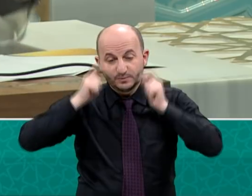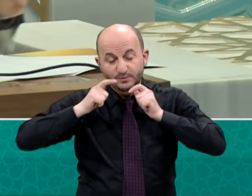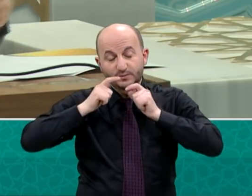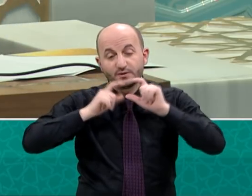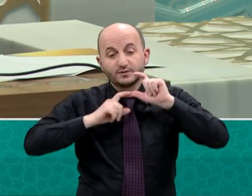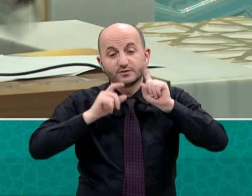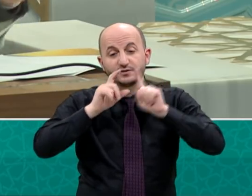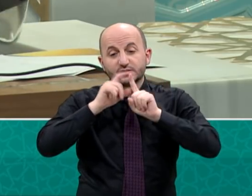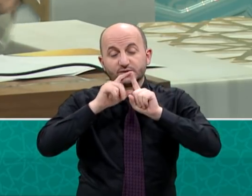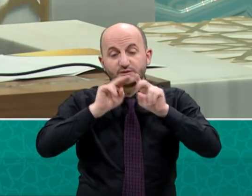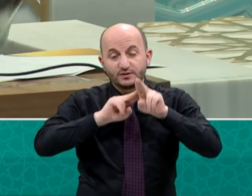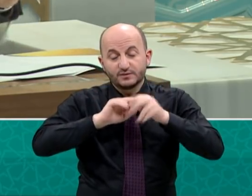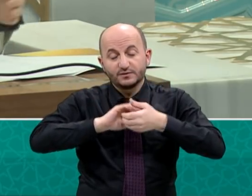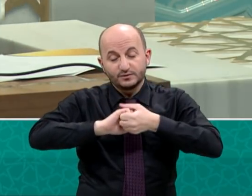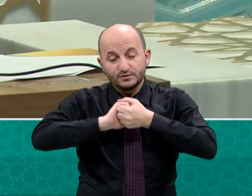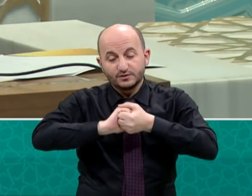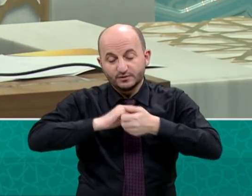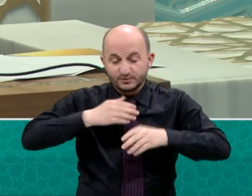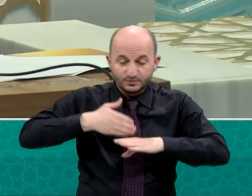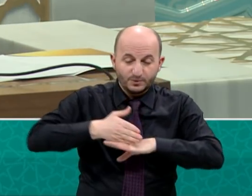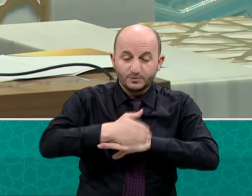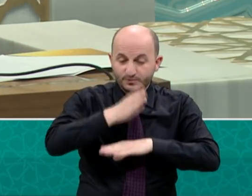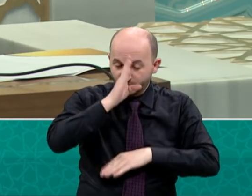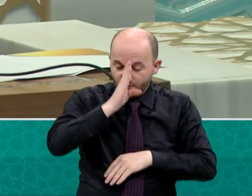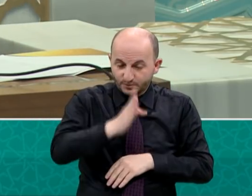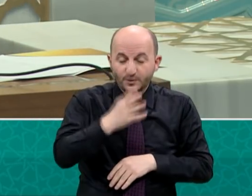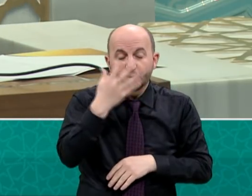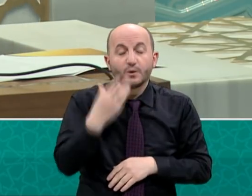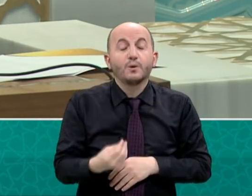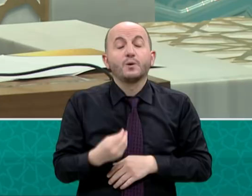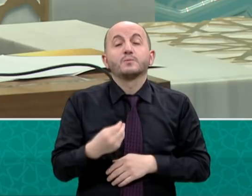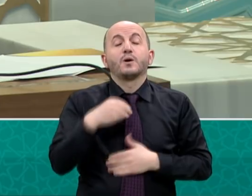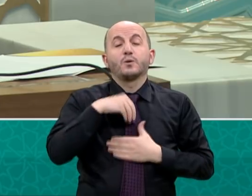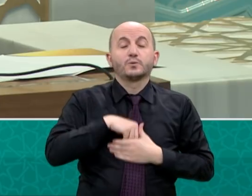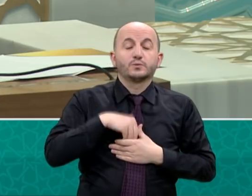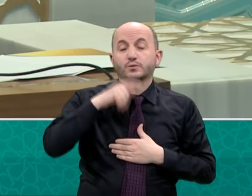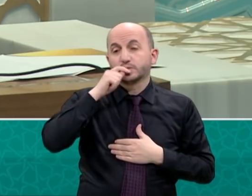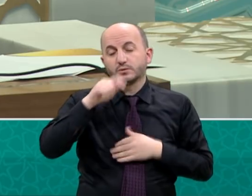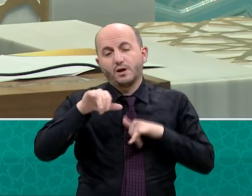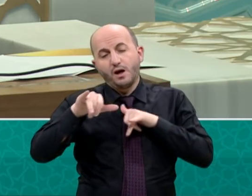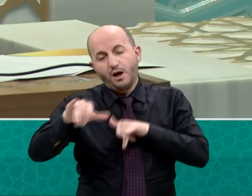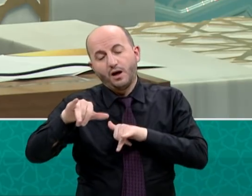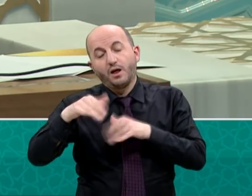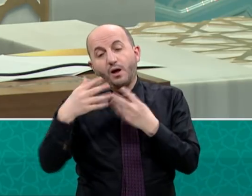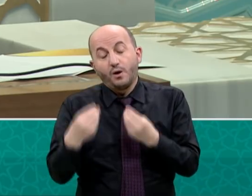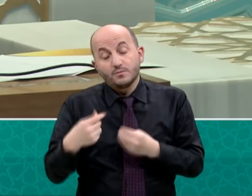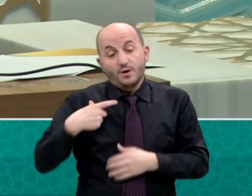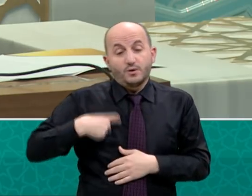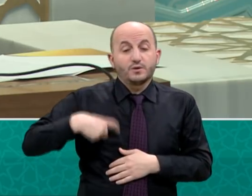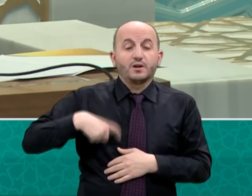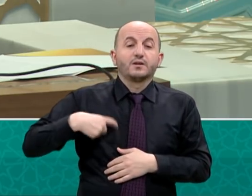sıddık ve sadık, doğru, dosdoğru olma, özüyle sözü bir olma